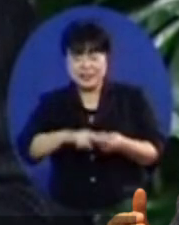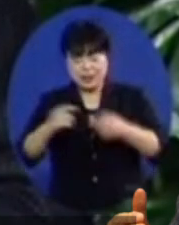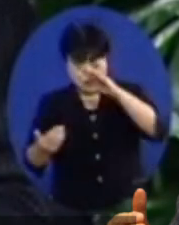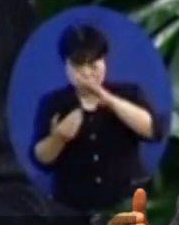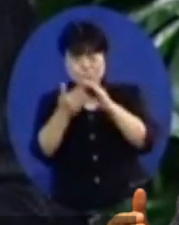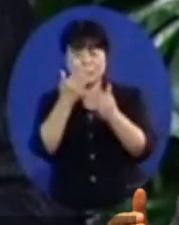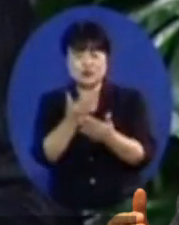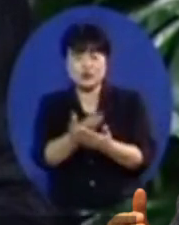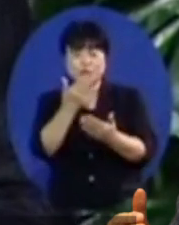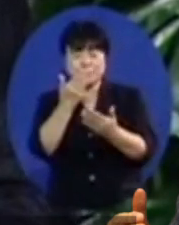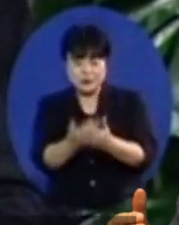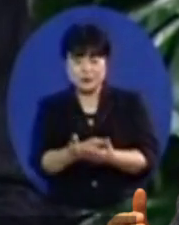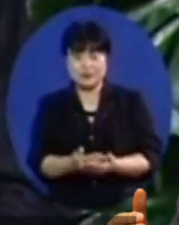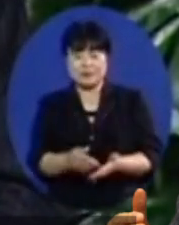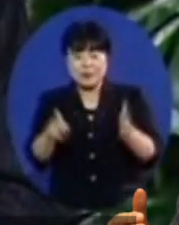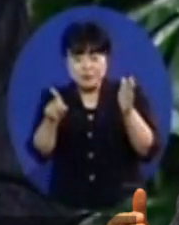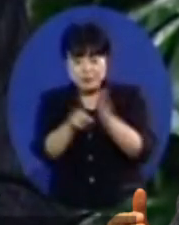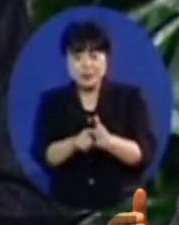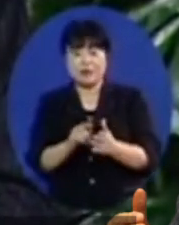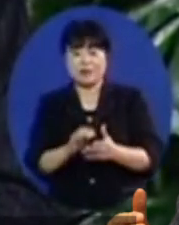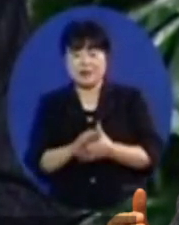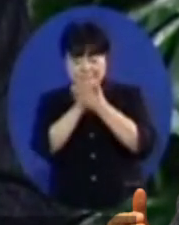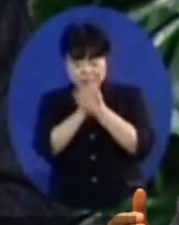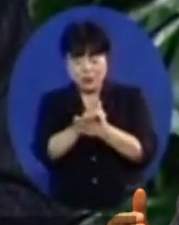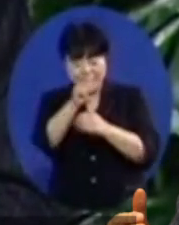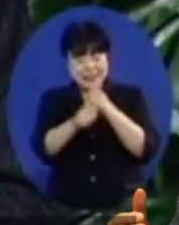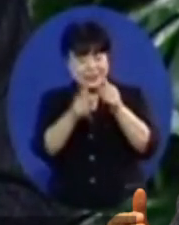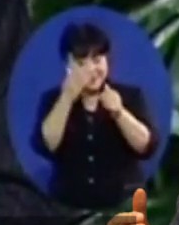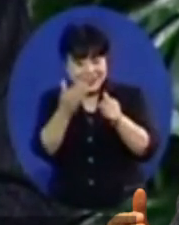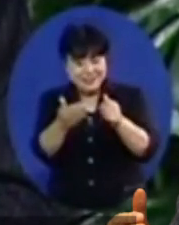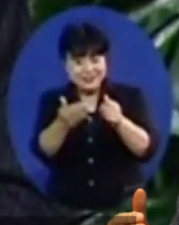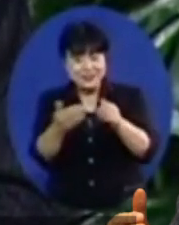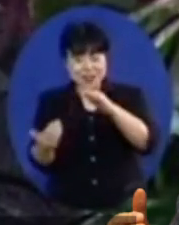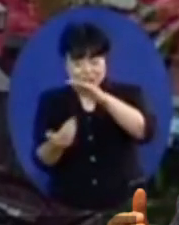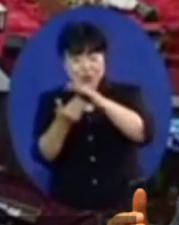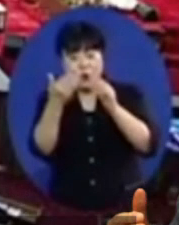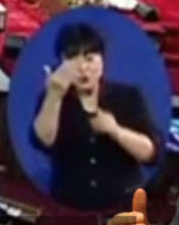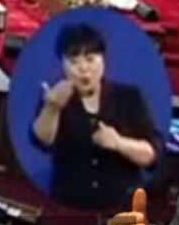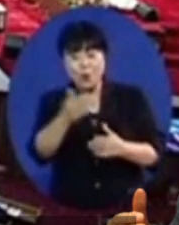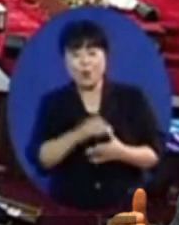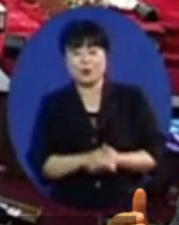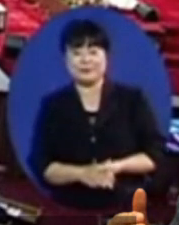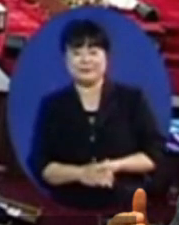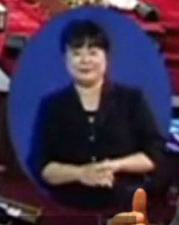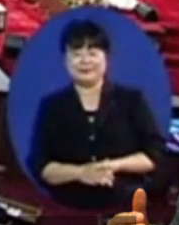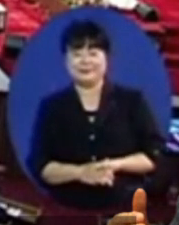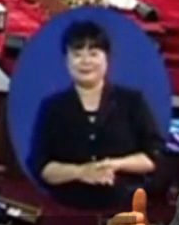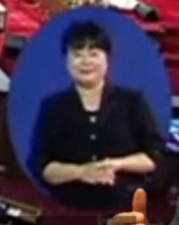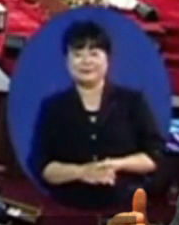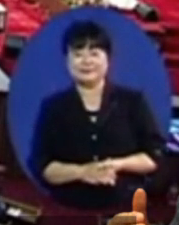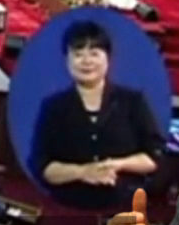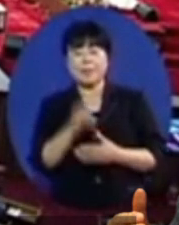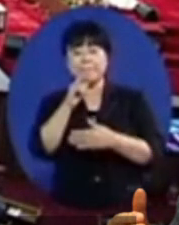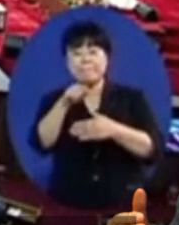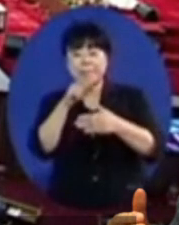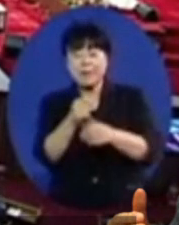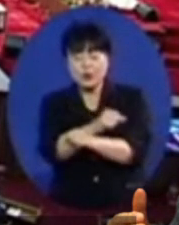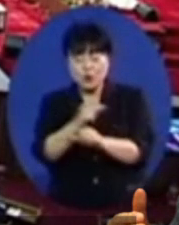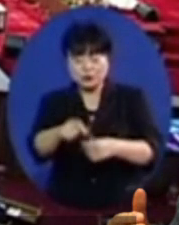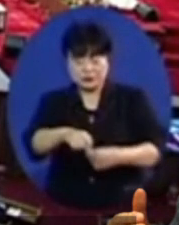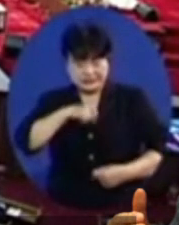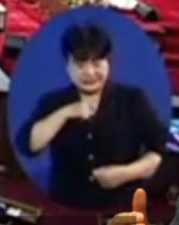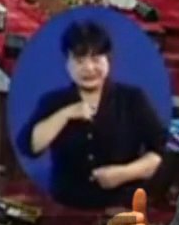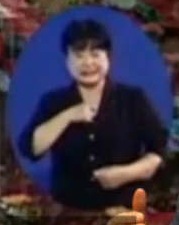주옵소서. 그렇게 기도하면 하나님께서 이루어 주시는 것입니다. 마음의 용서와